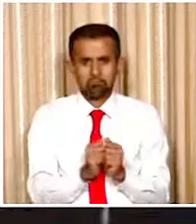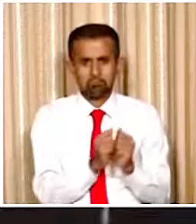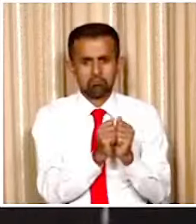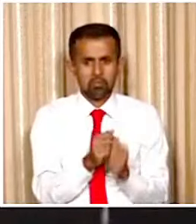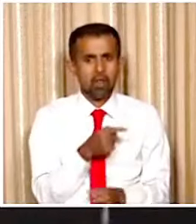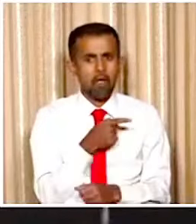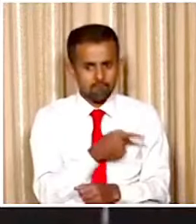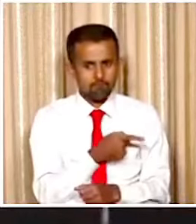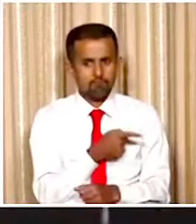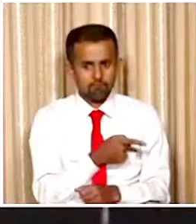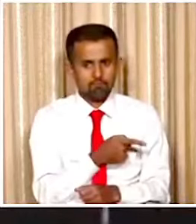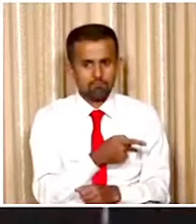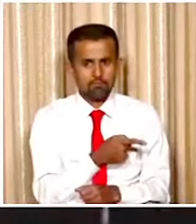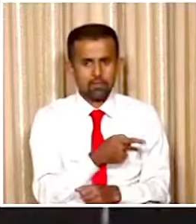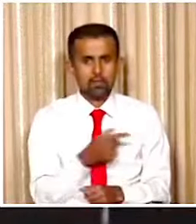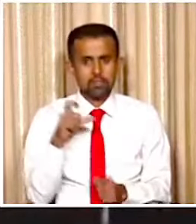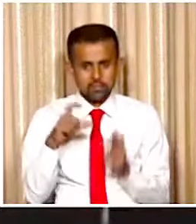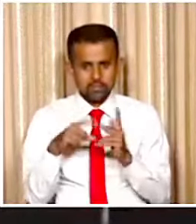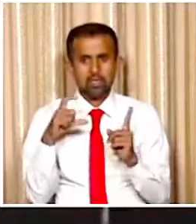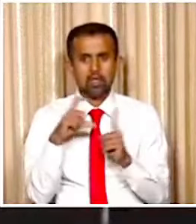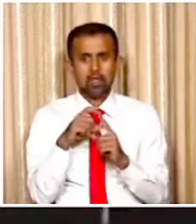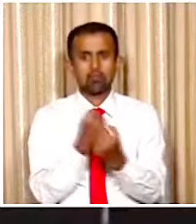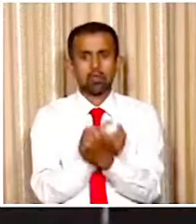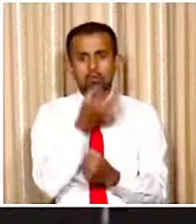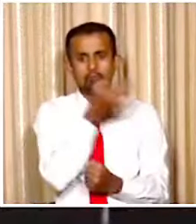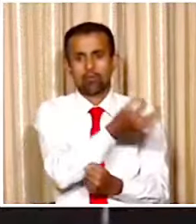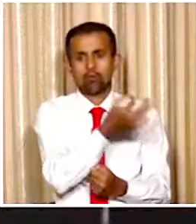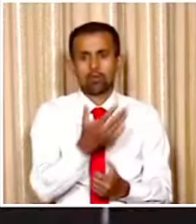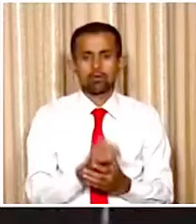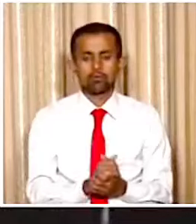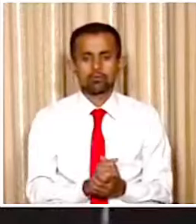අය කරනවා. අපි ඒකට අපරාධ පරීක්ෂණ දෙපාර්තමේන්තුව පැමිණිල්ලක් දැම්මා.